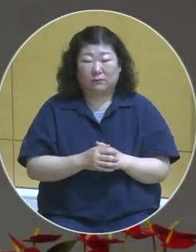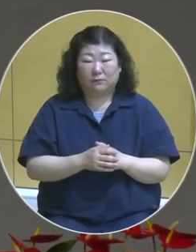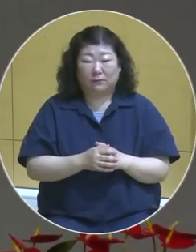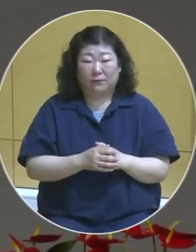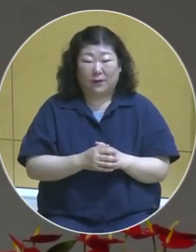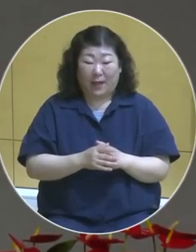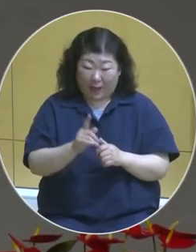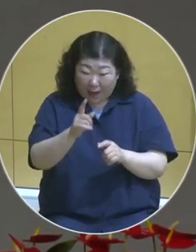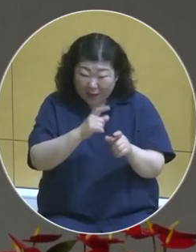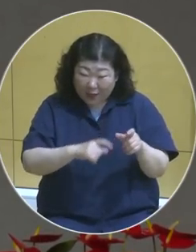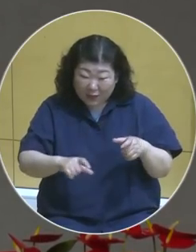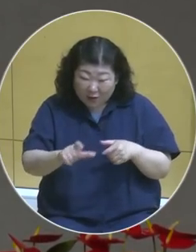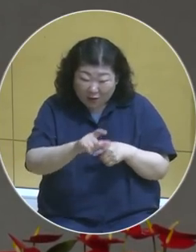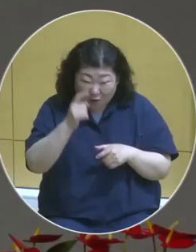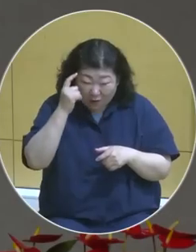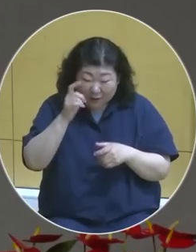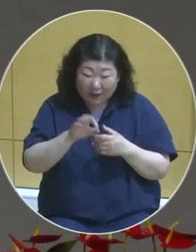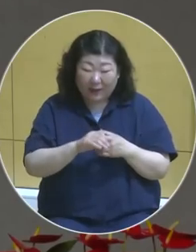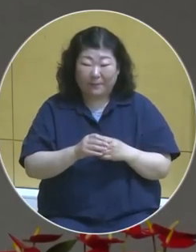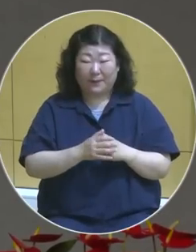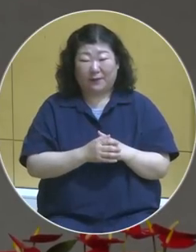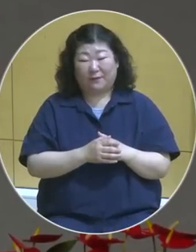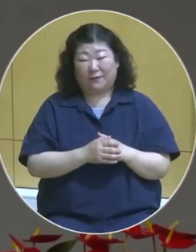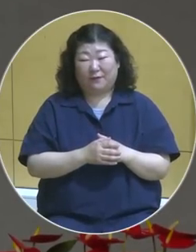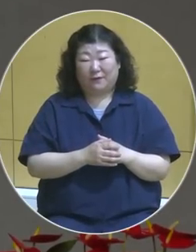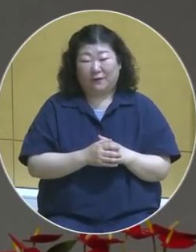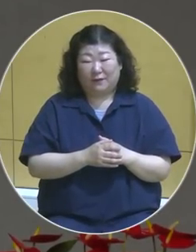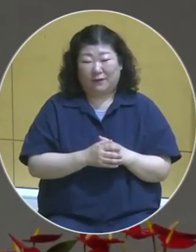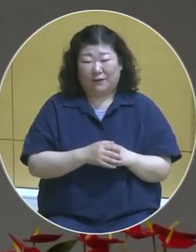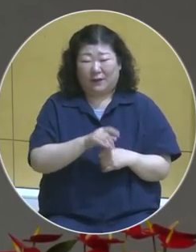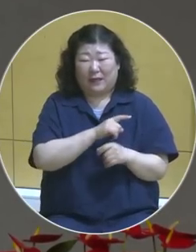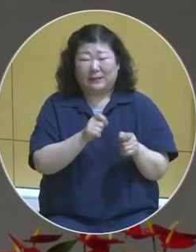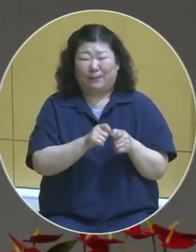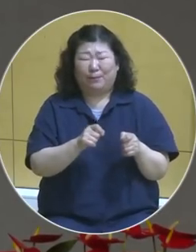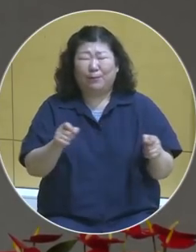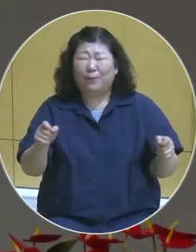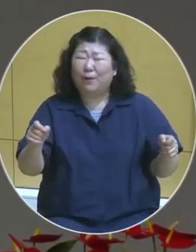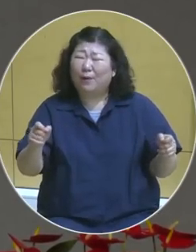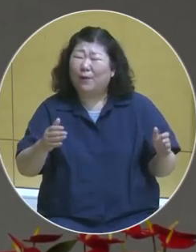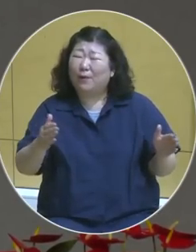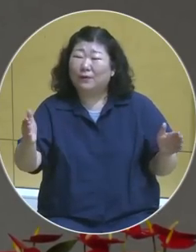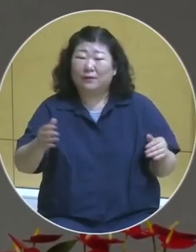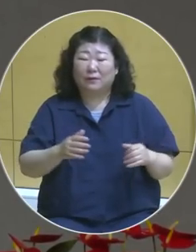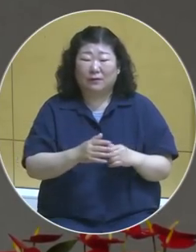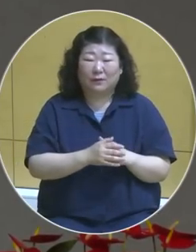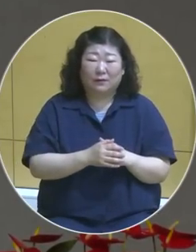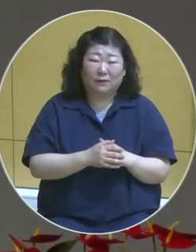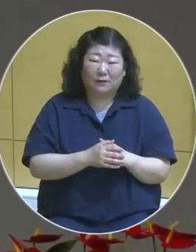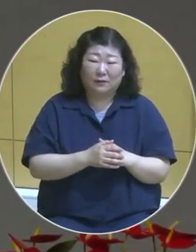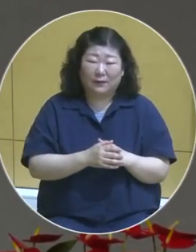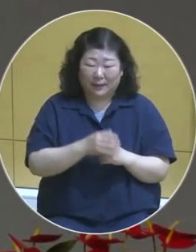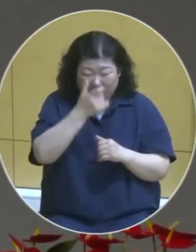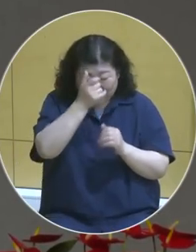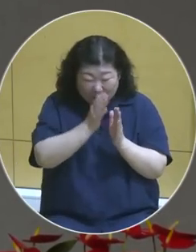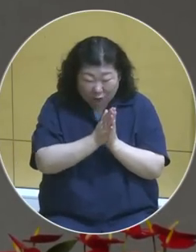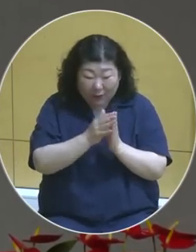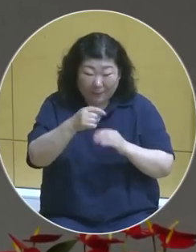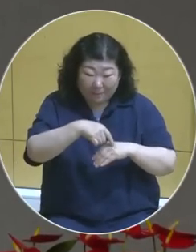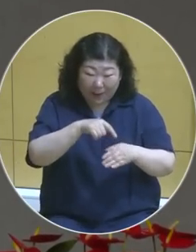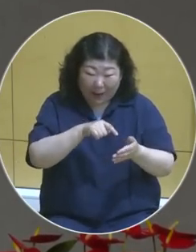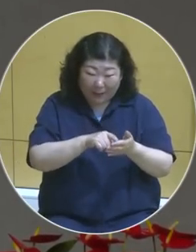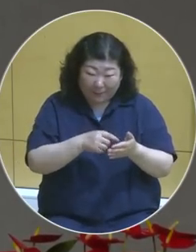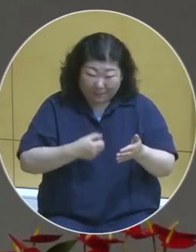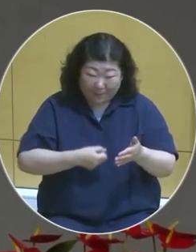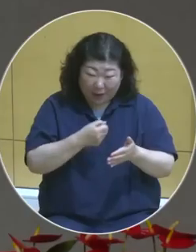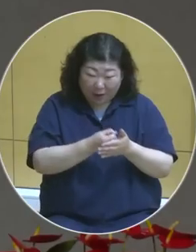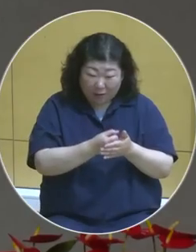이렇게 생각해 보면 세상에서 가장 먼 거리 중에 하나가 기도하겠다는 마음을 품고 막상 기도의 자리에